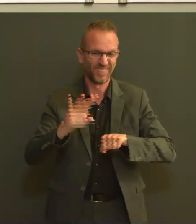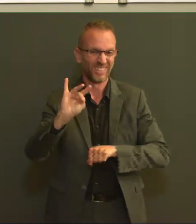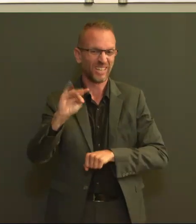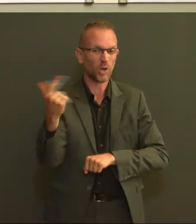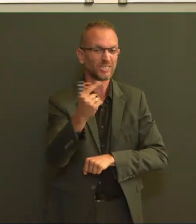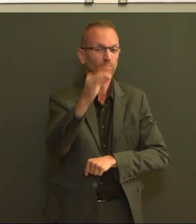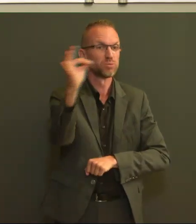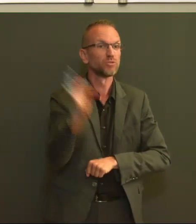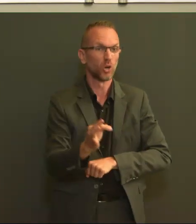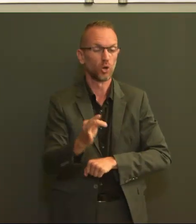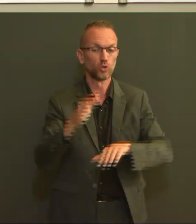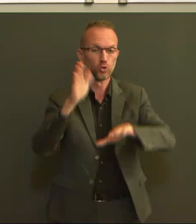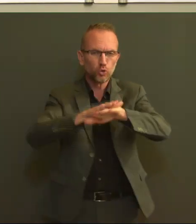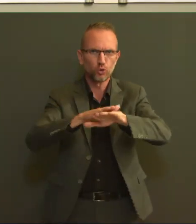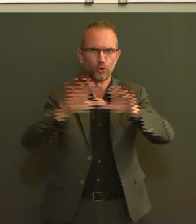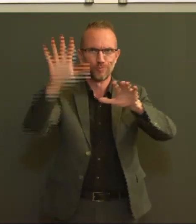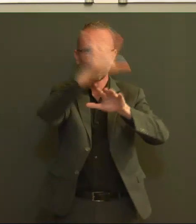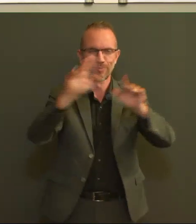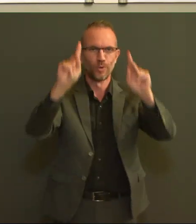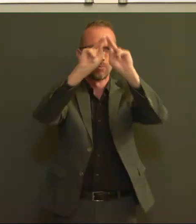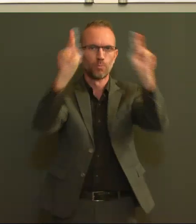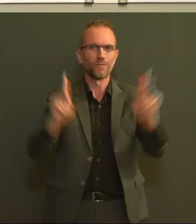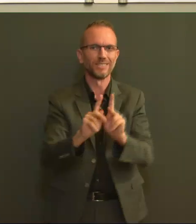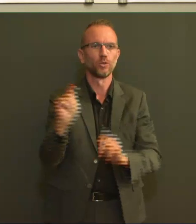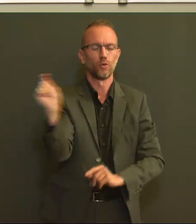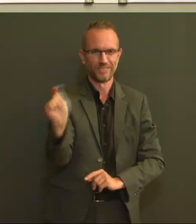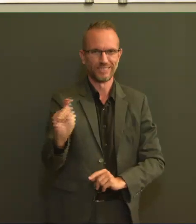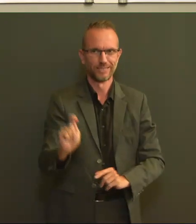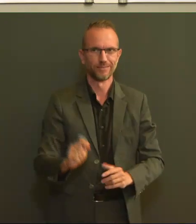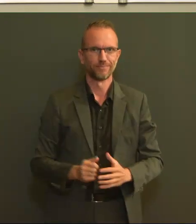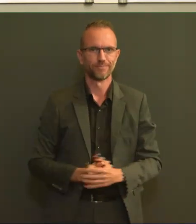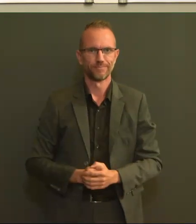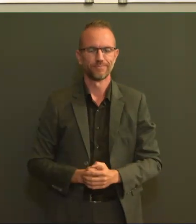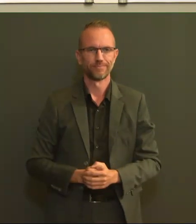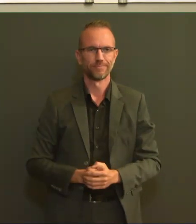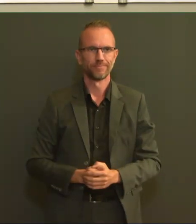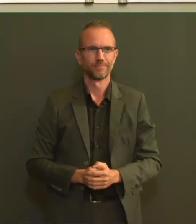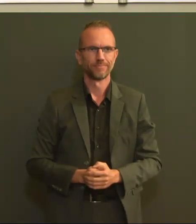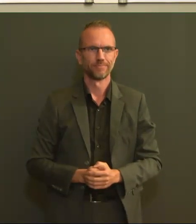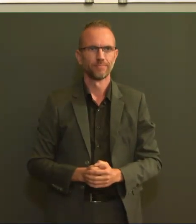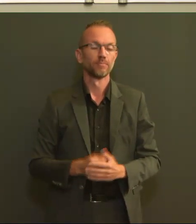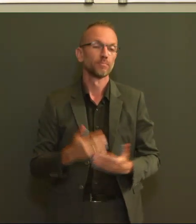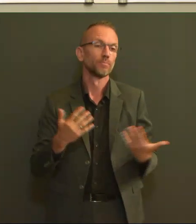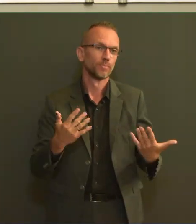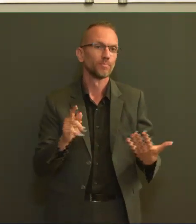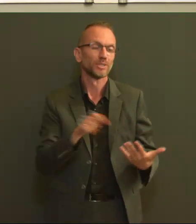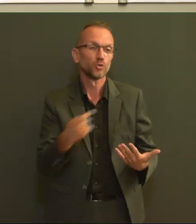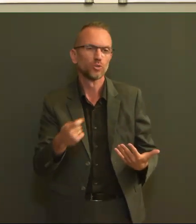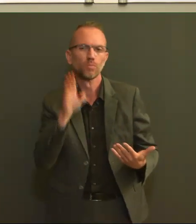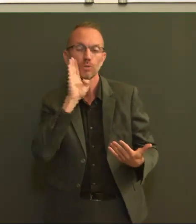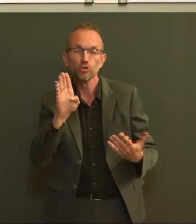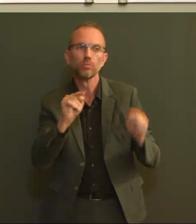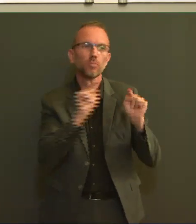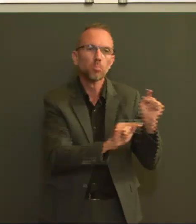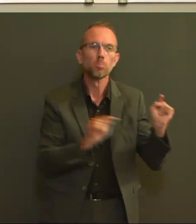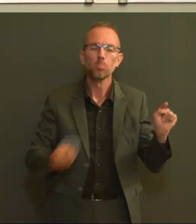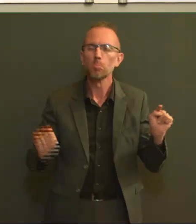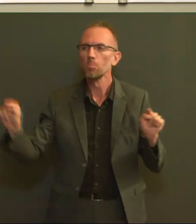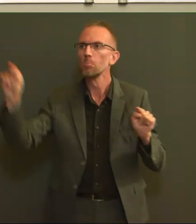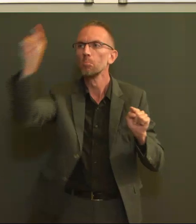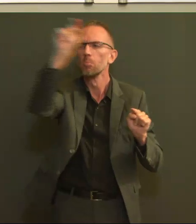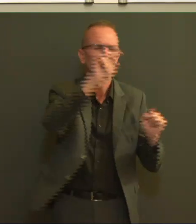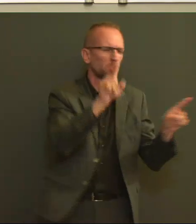produites dans la province d'Anvers. Mais il faut savoir que le nombre d'infections augmente également considérablement dans le reste du